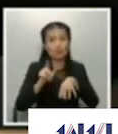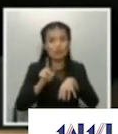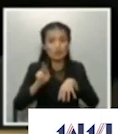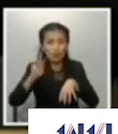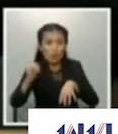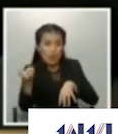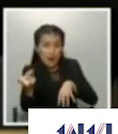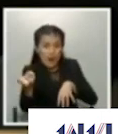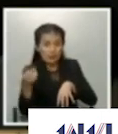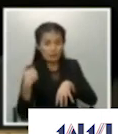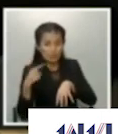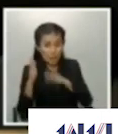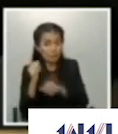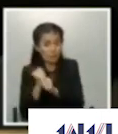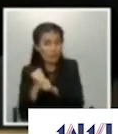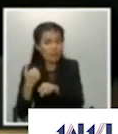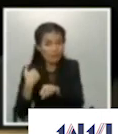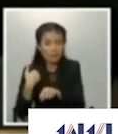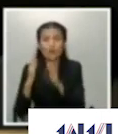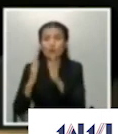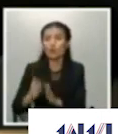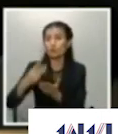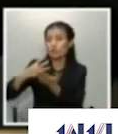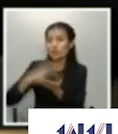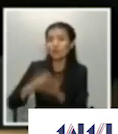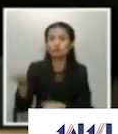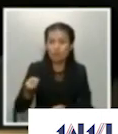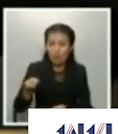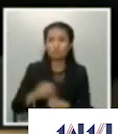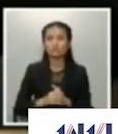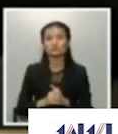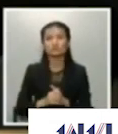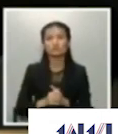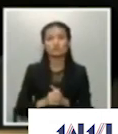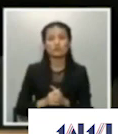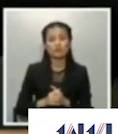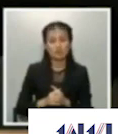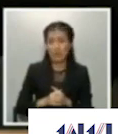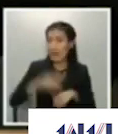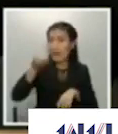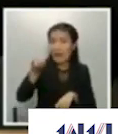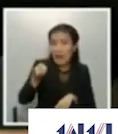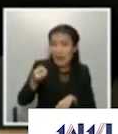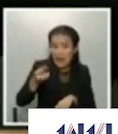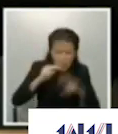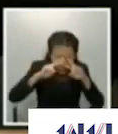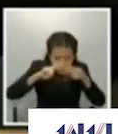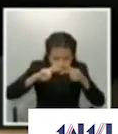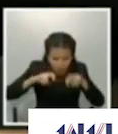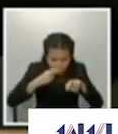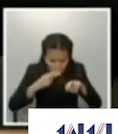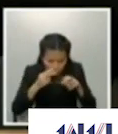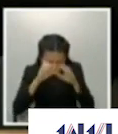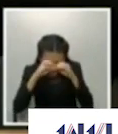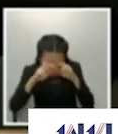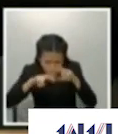มีเจ้าที่เพียงเล็กน้อยมีนักวิชาการก็ไม่กี่คนการวิจัยพันธุ์ข้าวแต่ละพันธุ์ข้าวนั้นต้องใช้เว